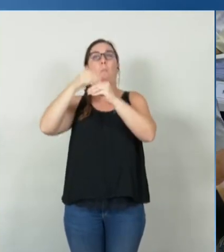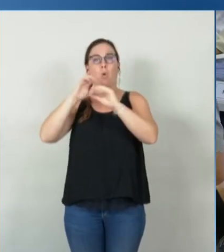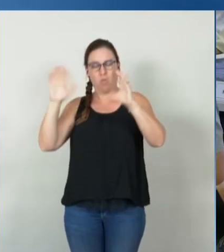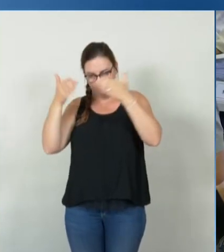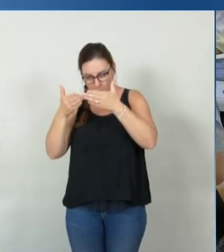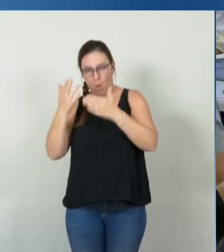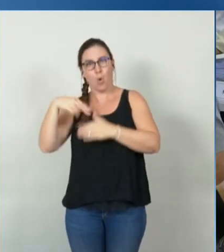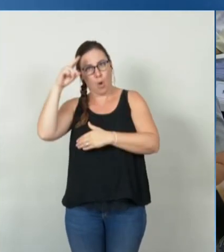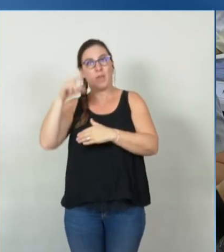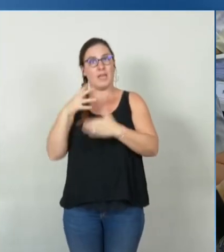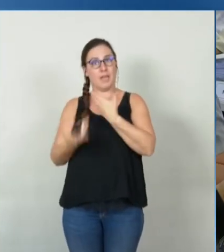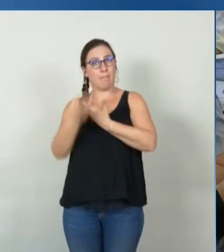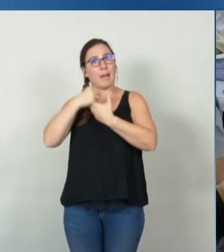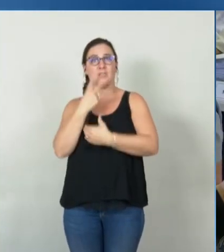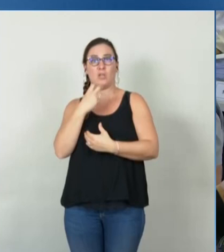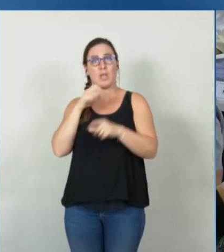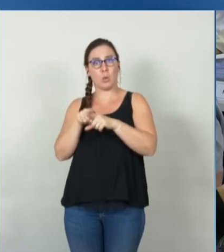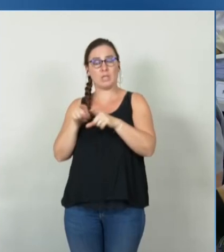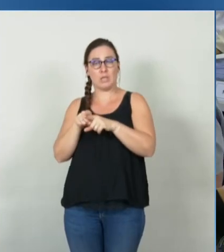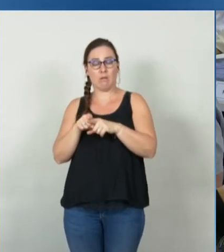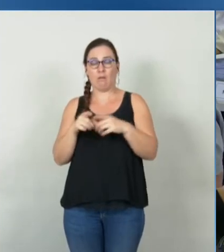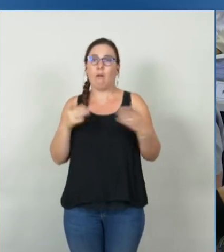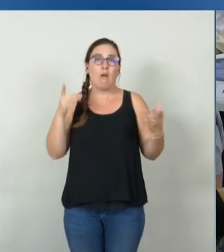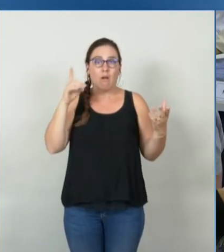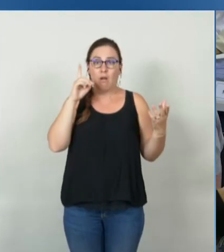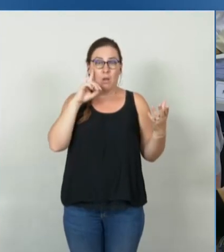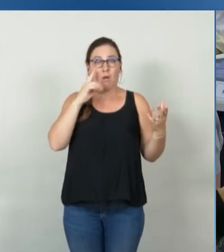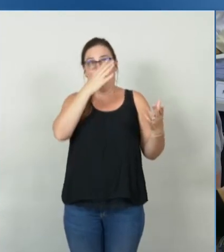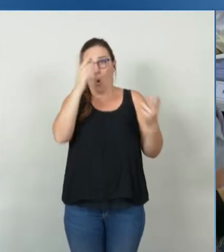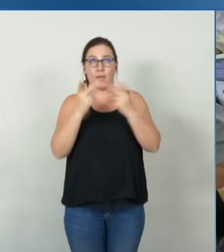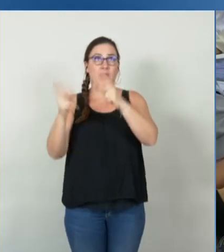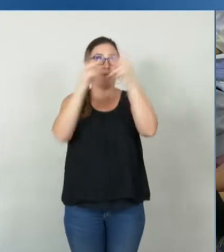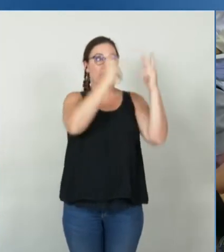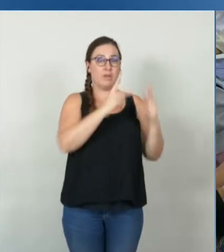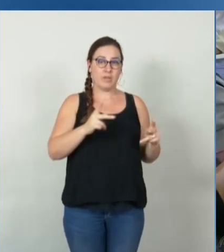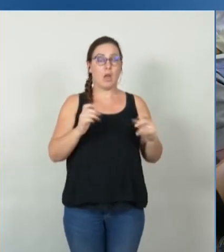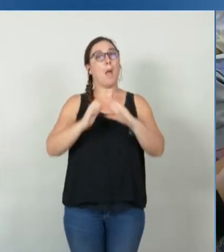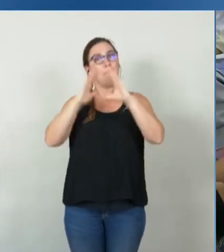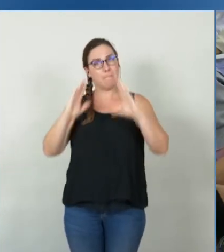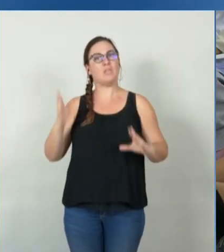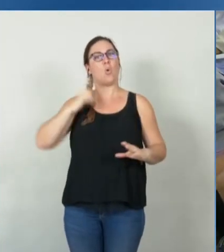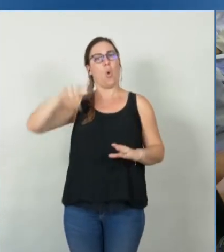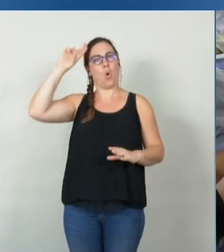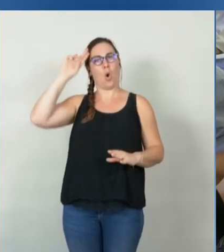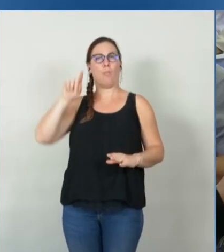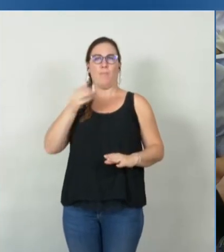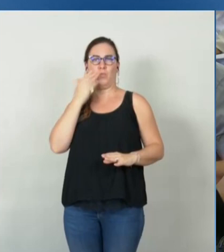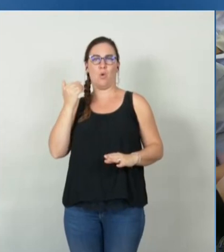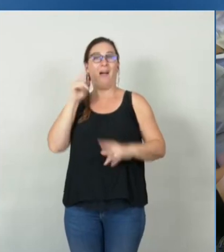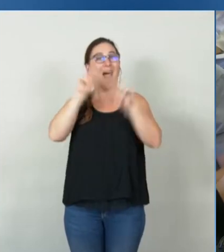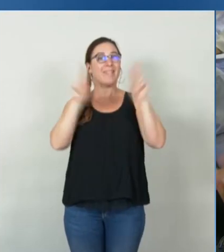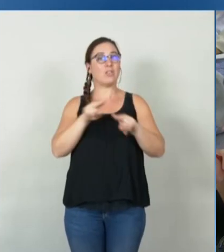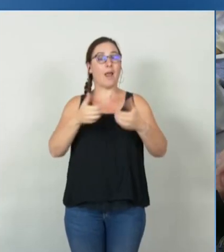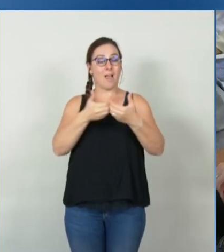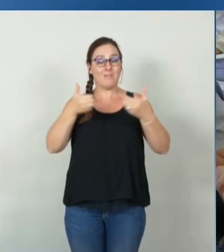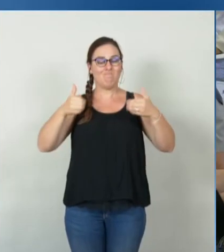citoyennes à cette élection pour que comme dans un grand nombre d'autres villes il y ait une Maison de l'Europe qui ne soit pas une maison de l'international